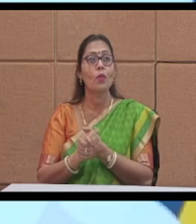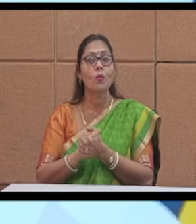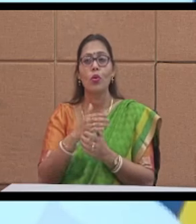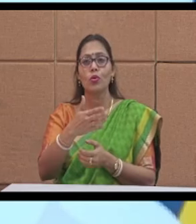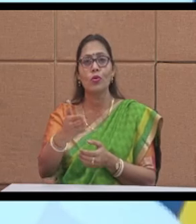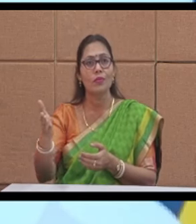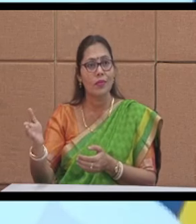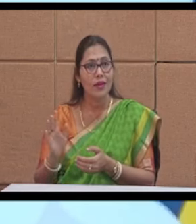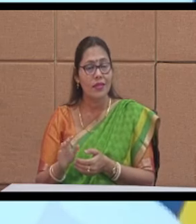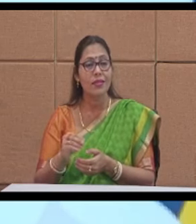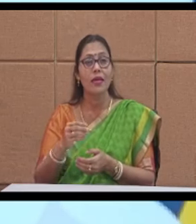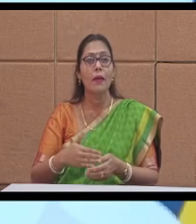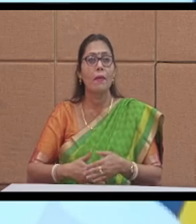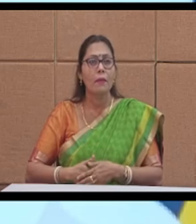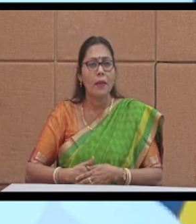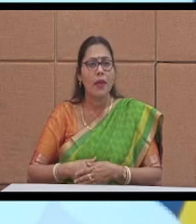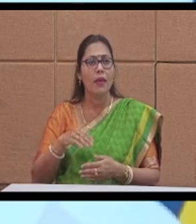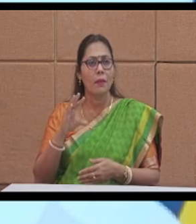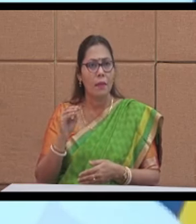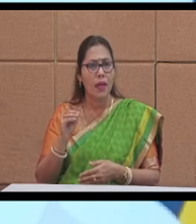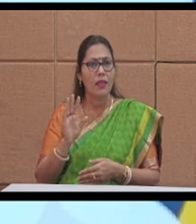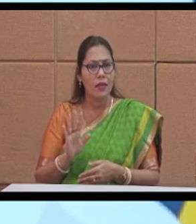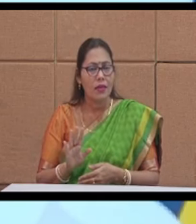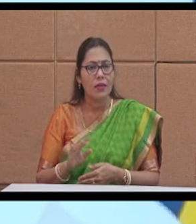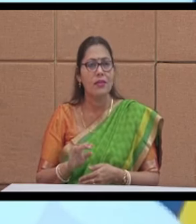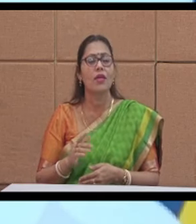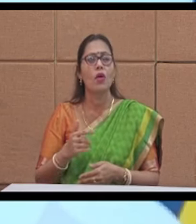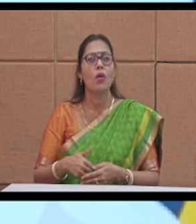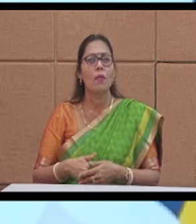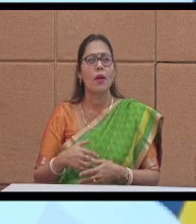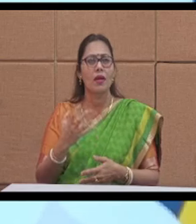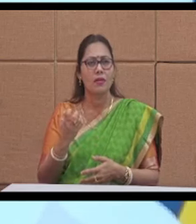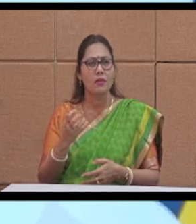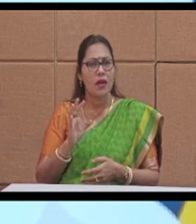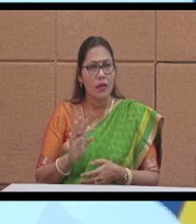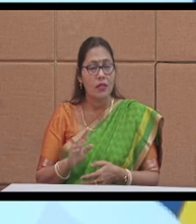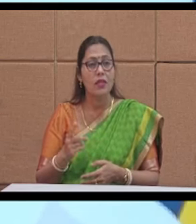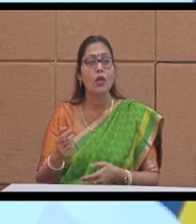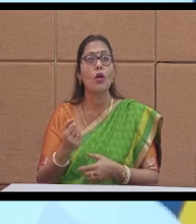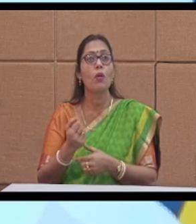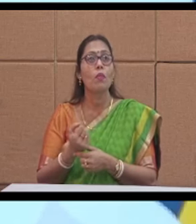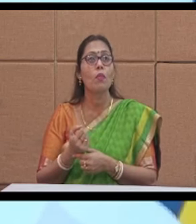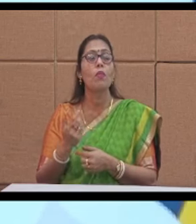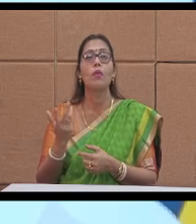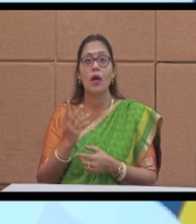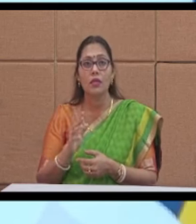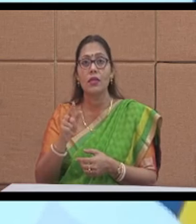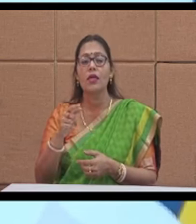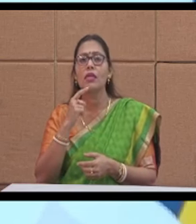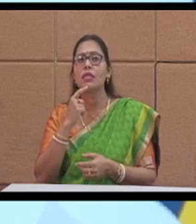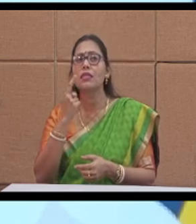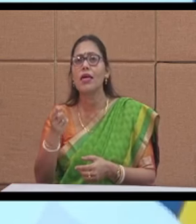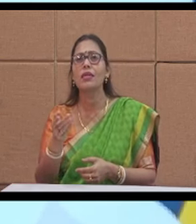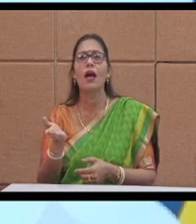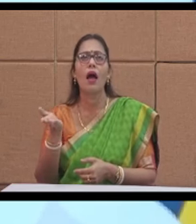যারা আছে তারা পেটের সমস্যায় ভুগছে কিনা কি ধরনের সমস্যায় তারা ভুগছে তা একটু তাদের